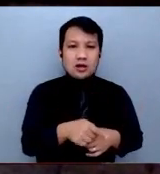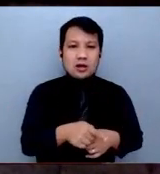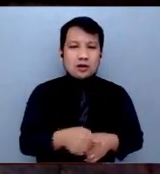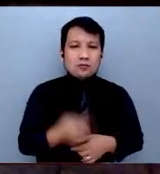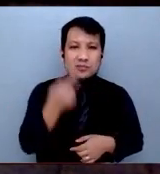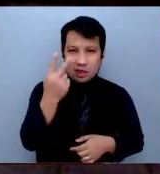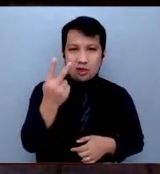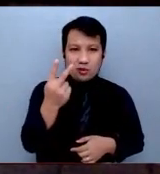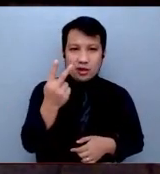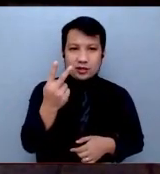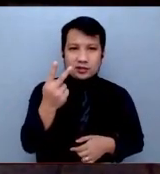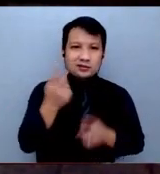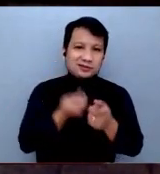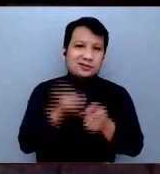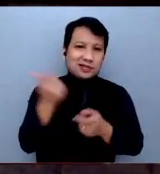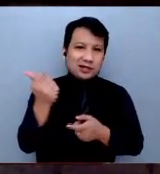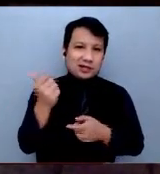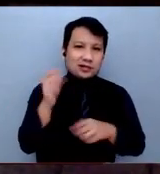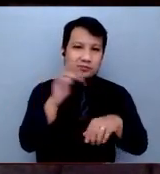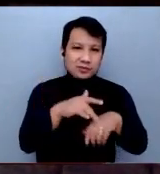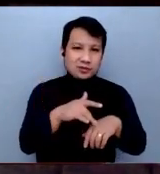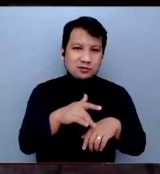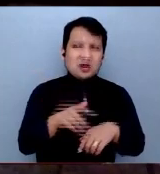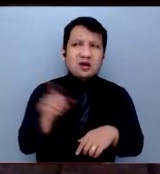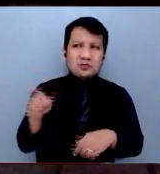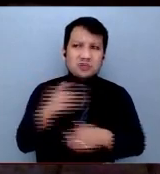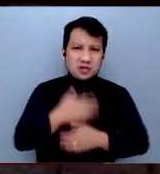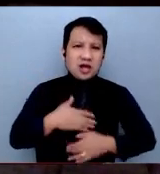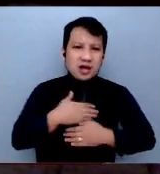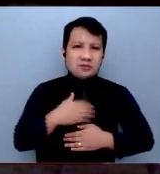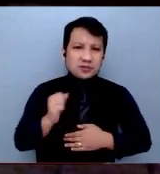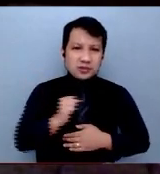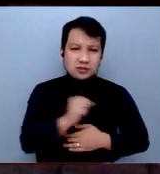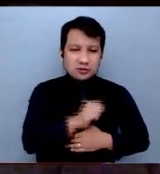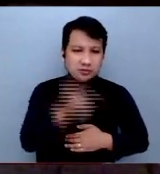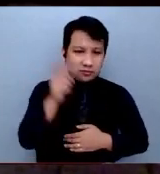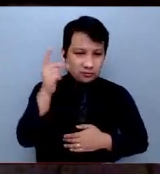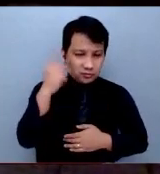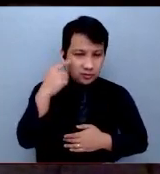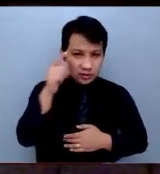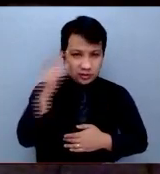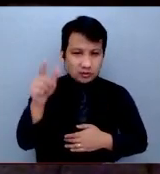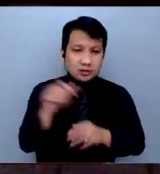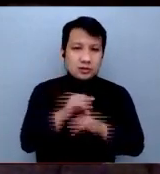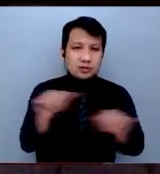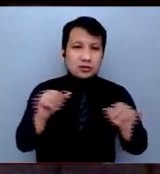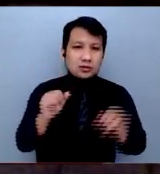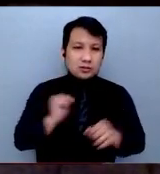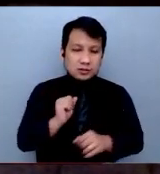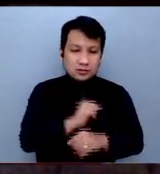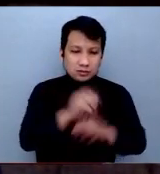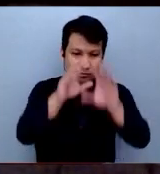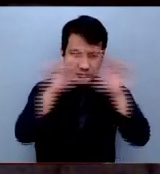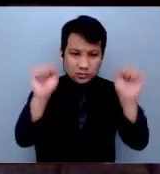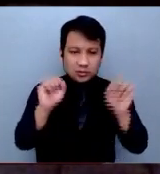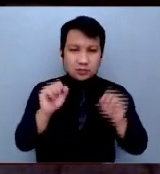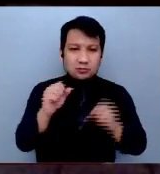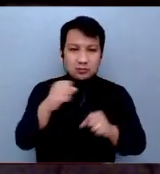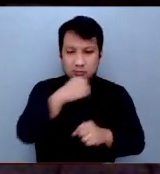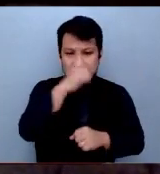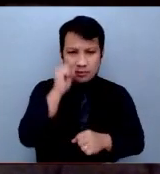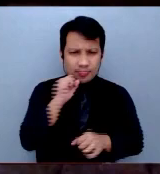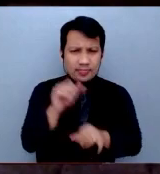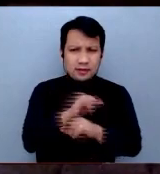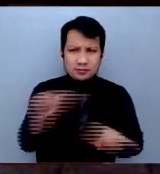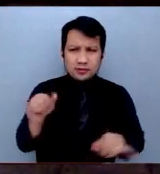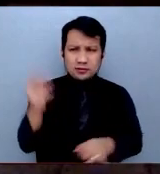dalawang provision lang yung napakialaman, masayang masaya itong si Senator Ping Lacson maging si Senate President Tito Soto na kanyang katandem. Dahil para sa